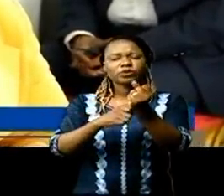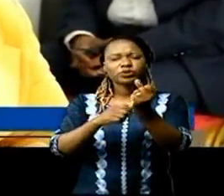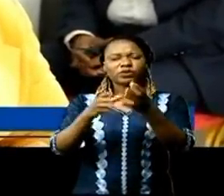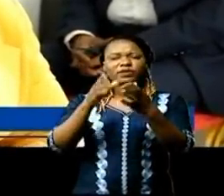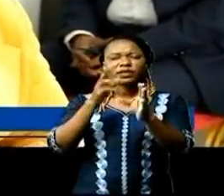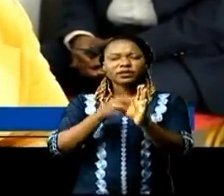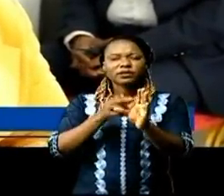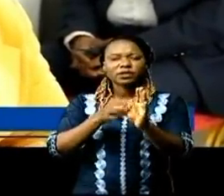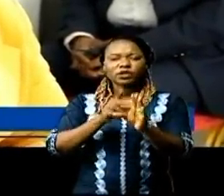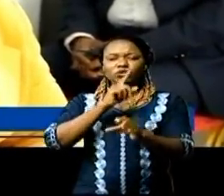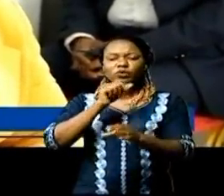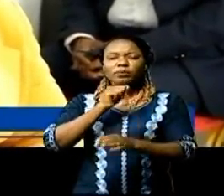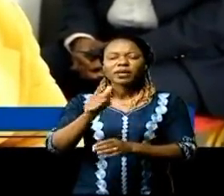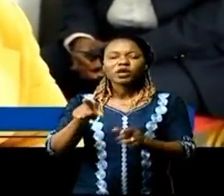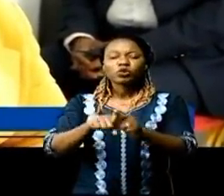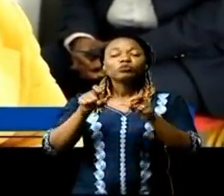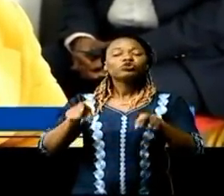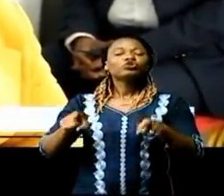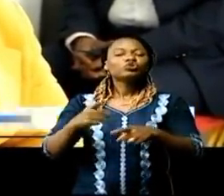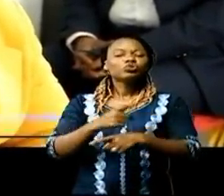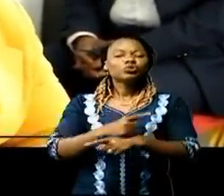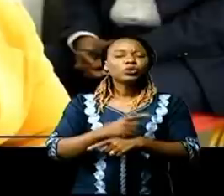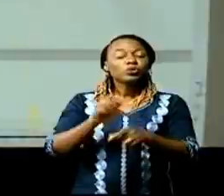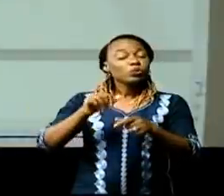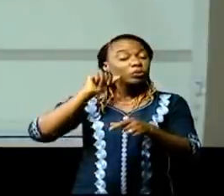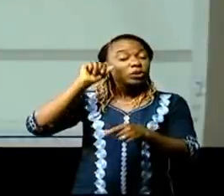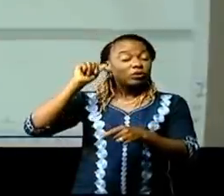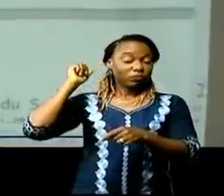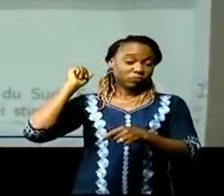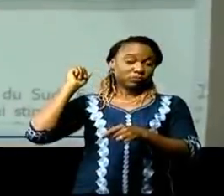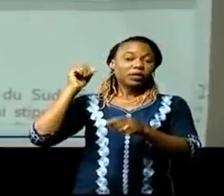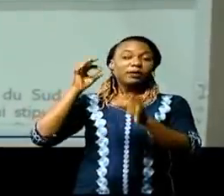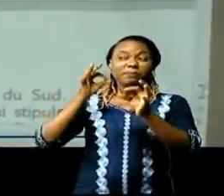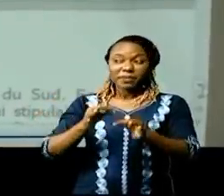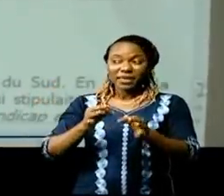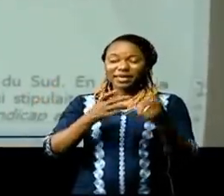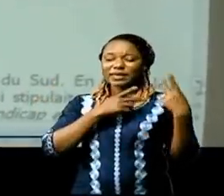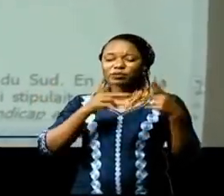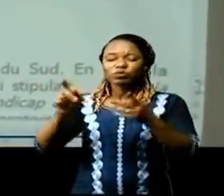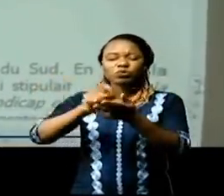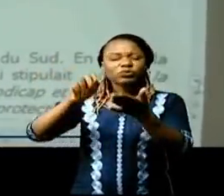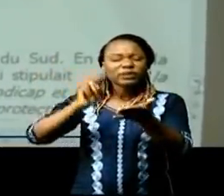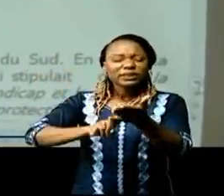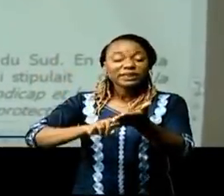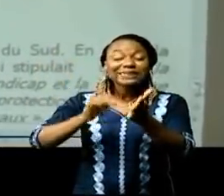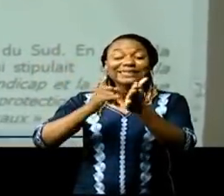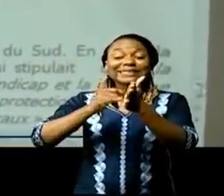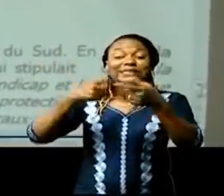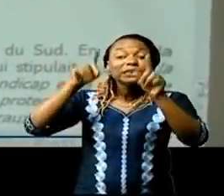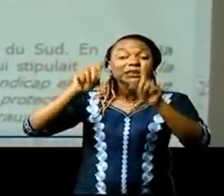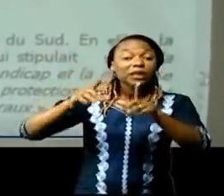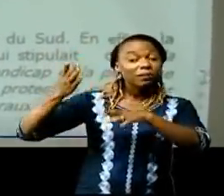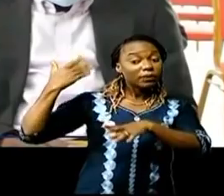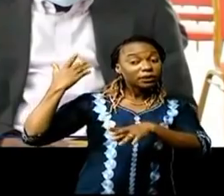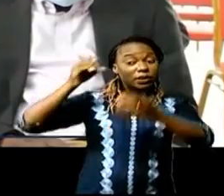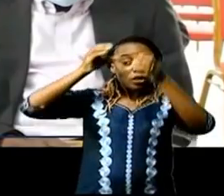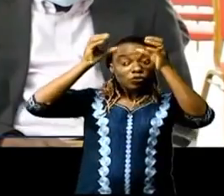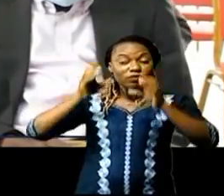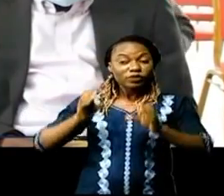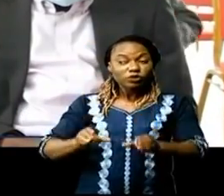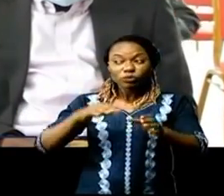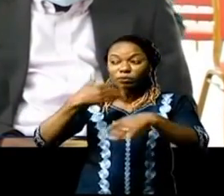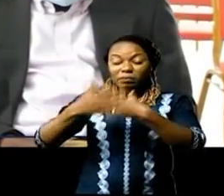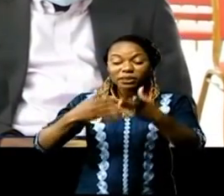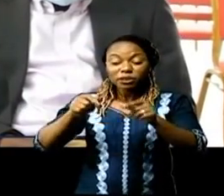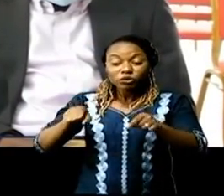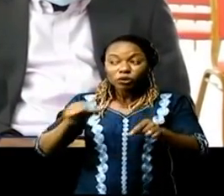ne soit pas comme aujourd'hui ou comme hier. 6 ans depuis la ratification par la RDC de la Convention